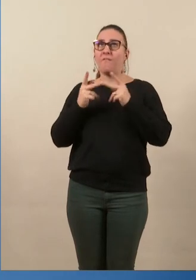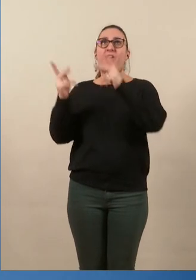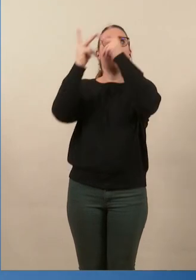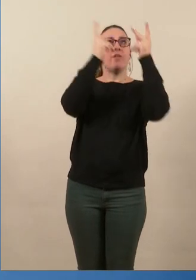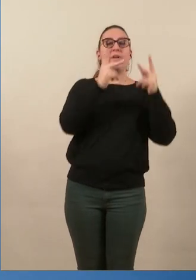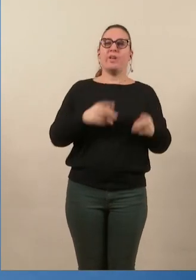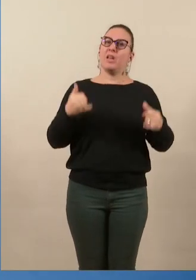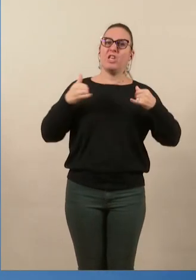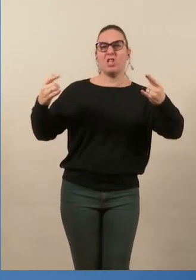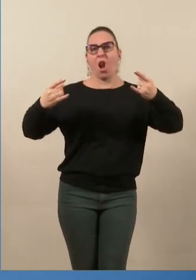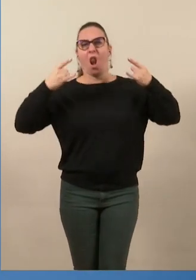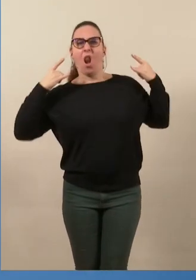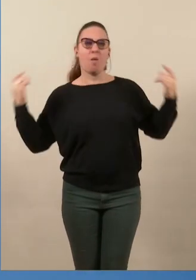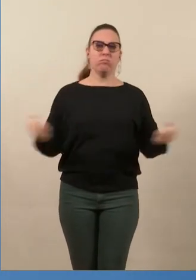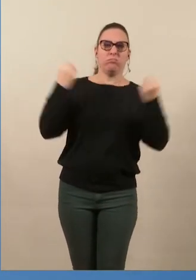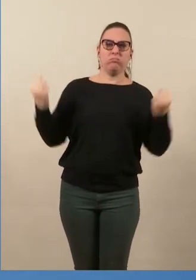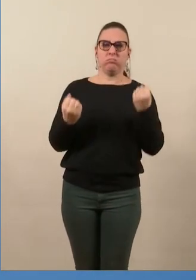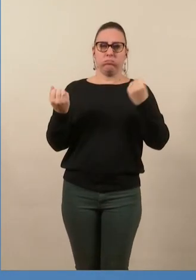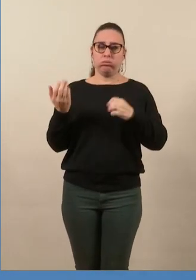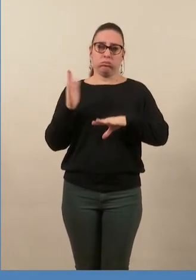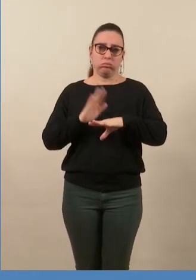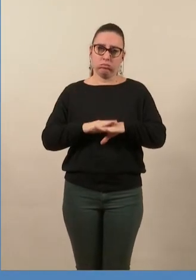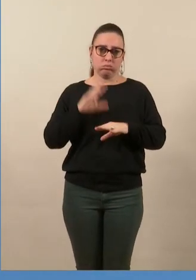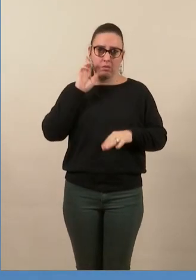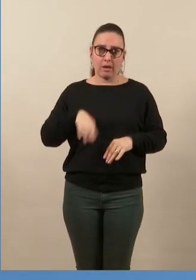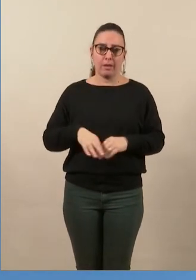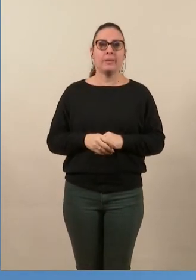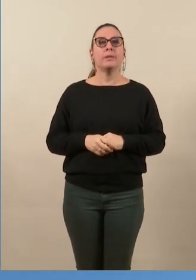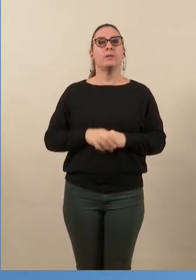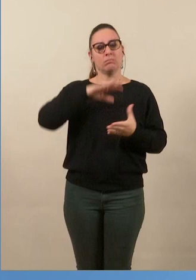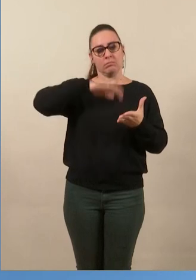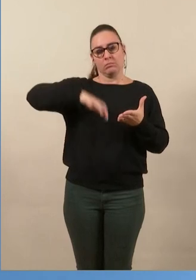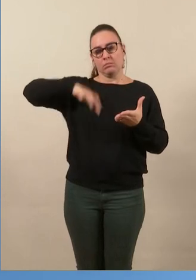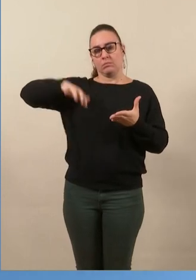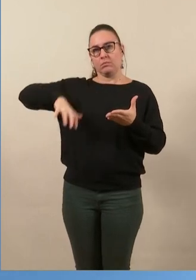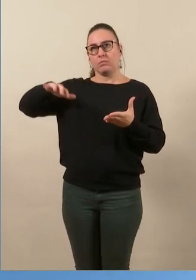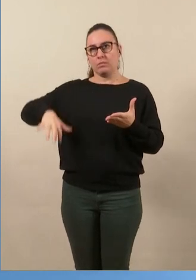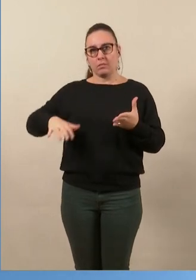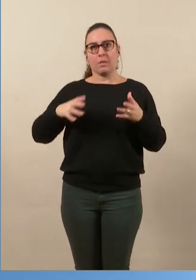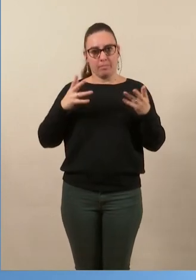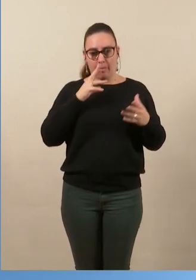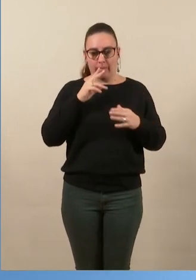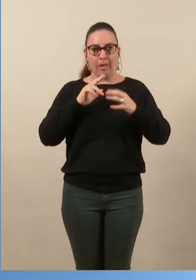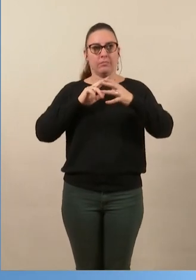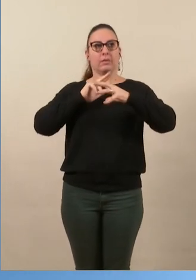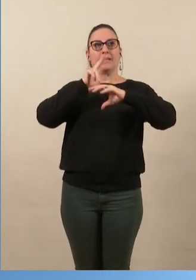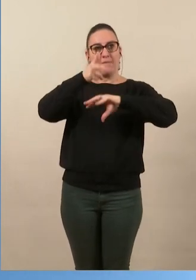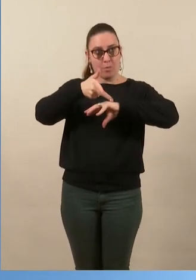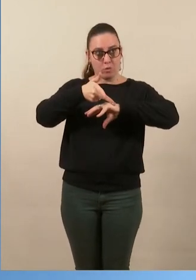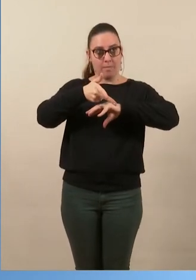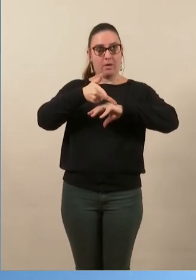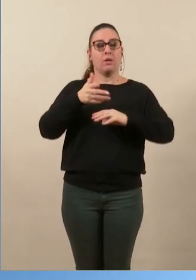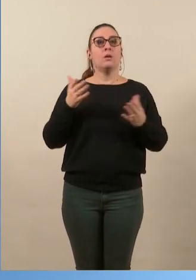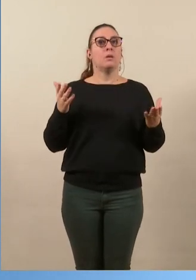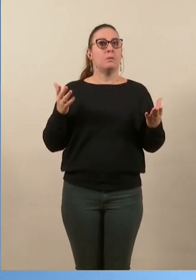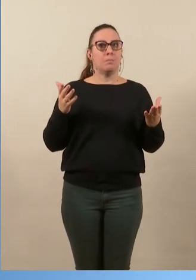survendez ici pour un rapport supposé parler développement durable on ne peut